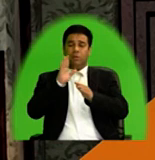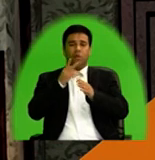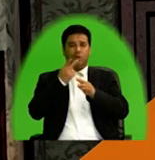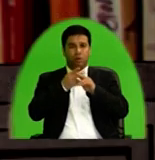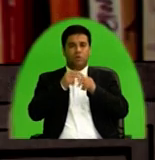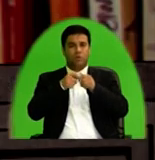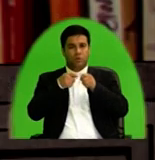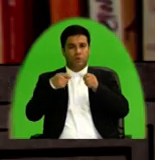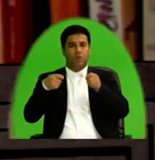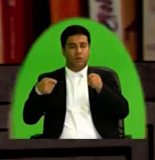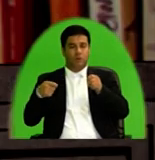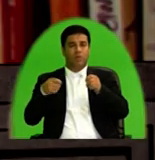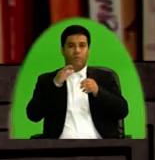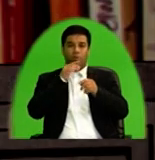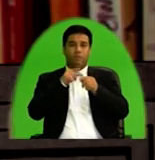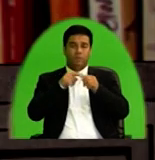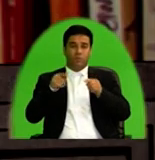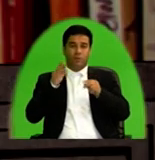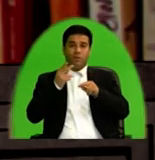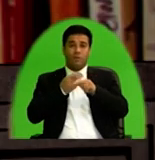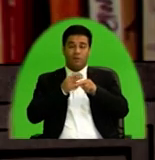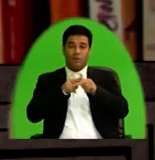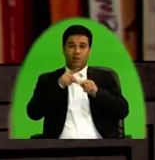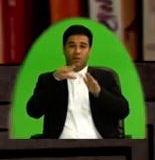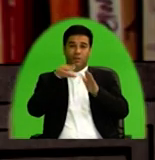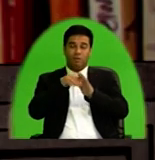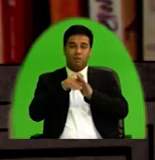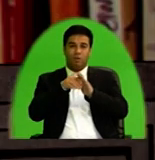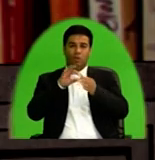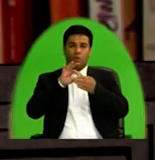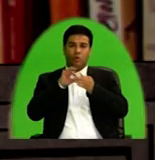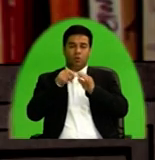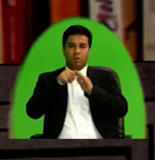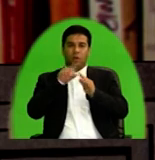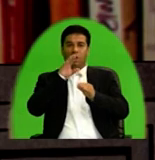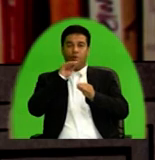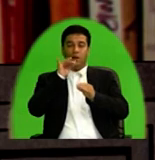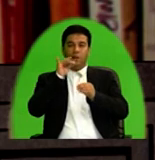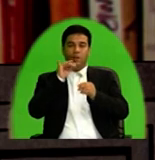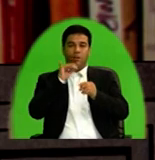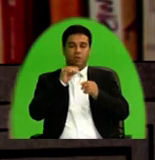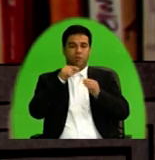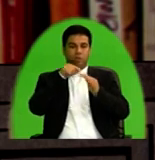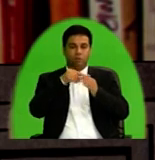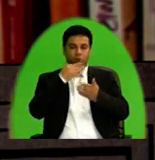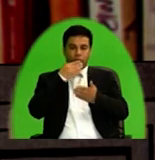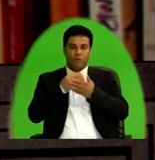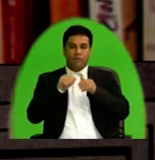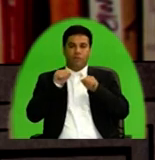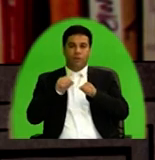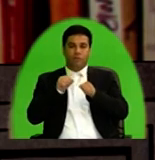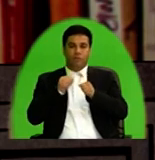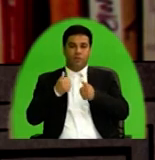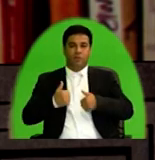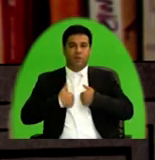Это длительный процесс, длительный и зависит от сложности дефекта и от индивидуальной особенности